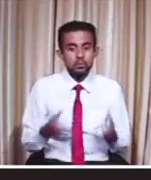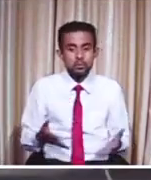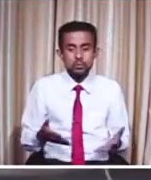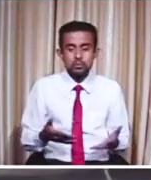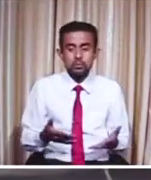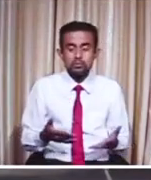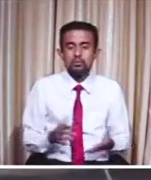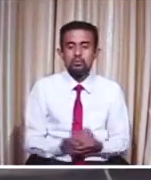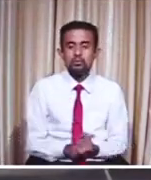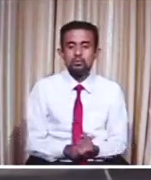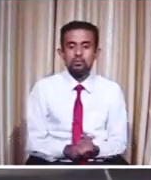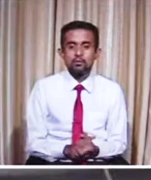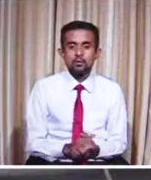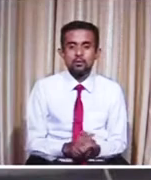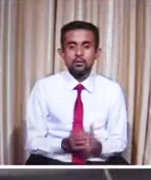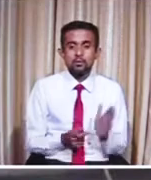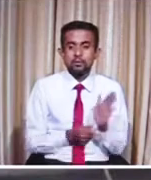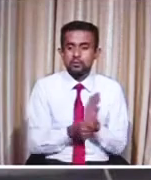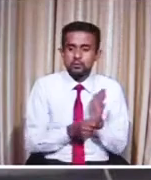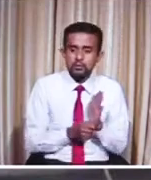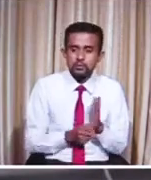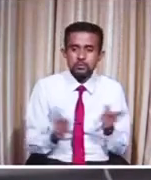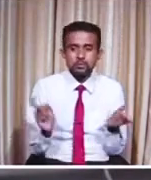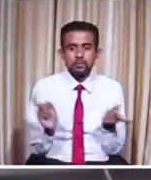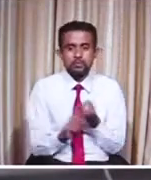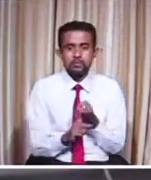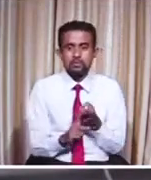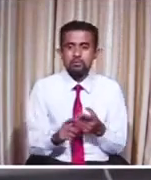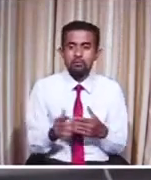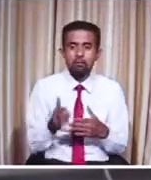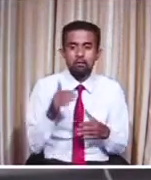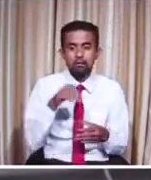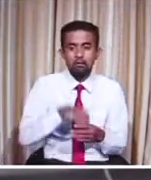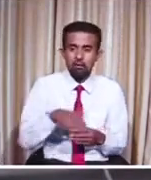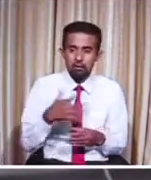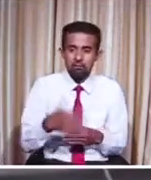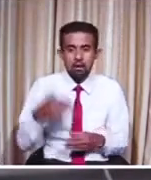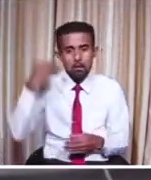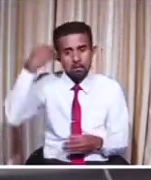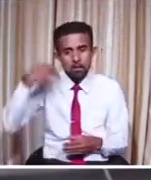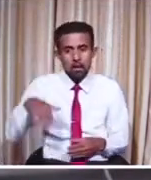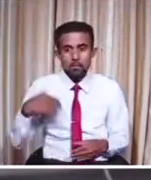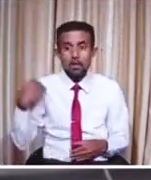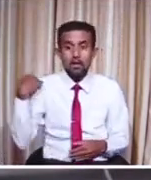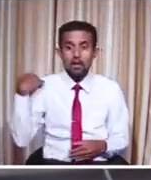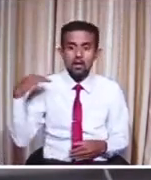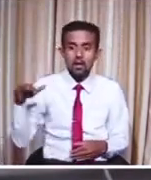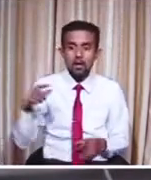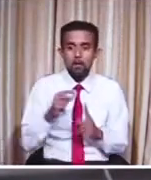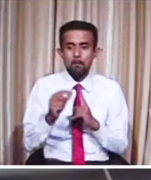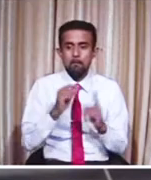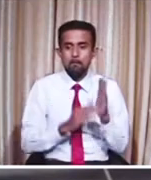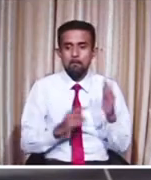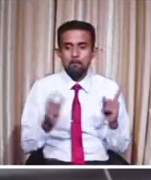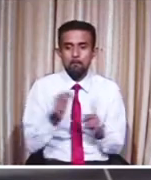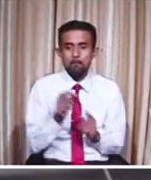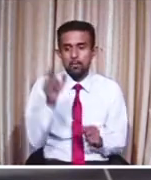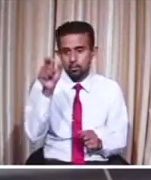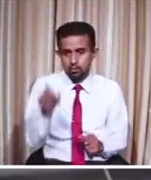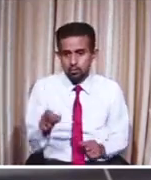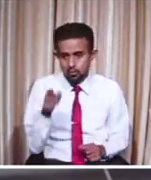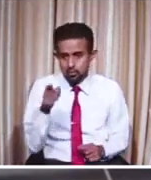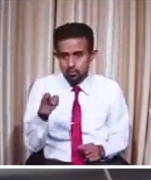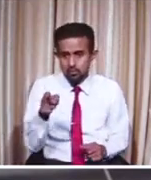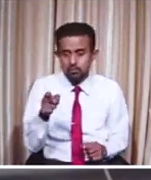සිදුවීම් වලින් ප්‍රචණ්ඩත්වයෙන් ඒට ගොදුරුව මිය ගිය අපේ සහෝදර පාර්ලිමේන්තු මන්ත්‍රීතුමාට